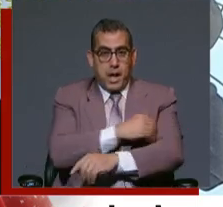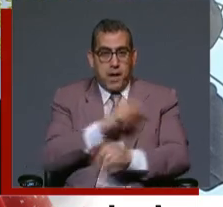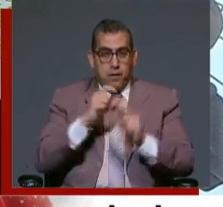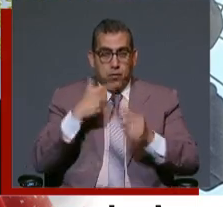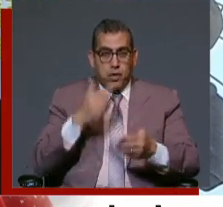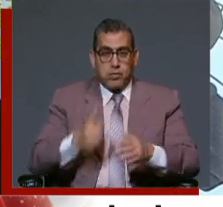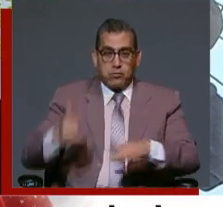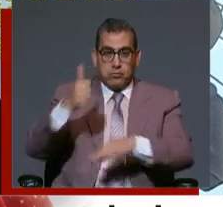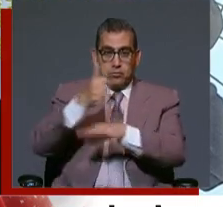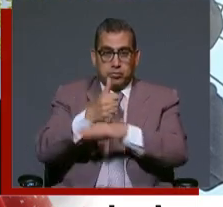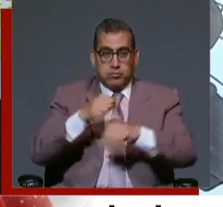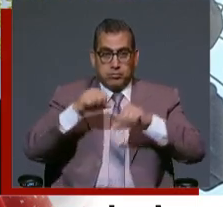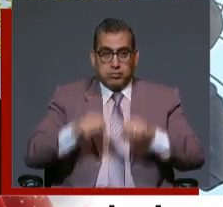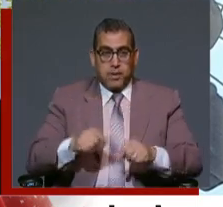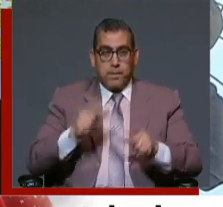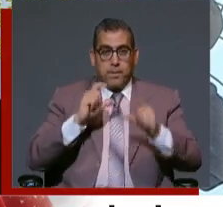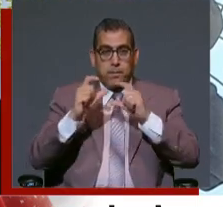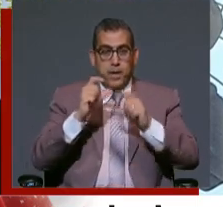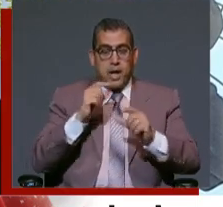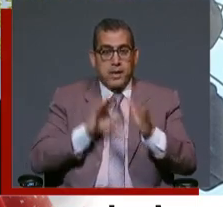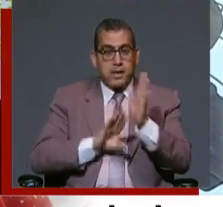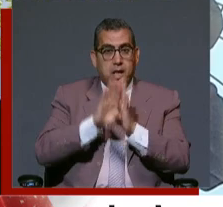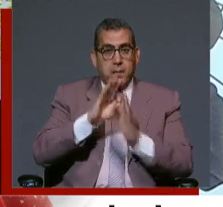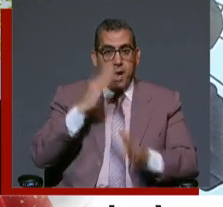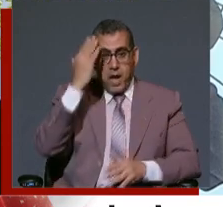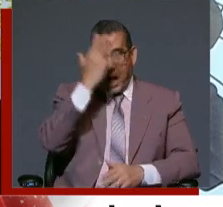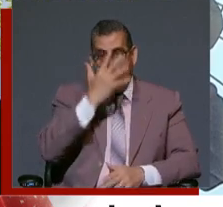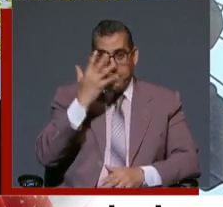العليا والموظفون في بنك التنمية الأفريقي،